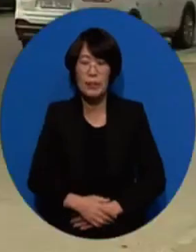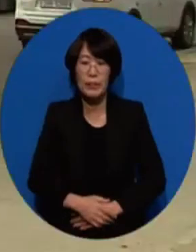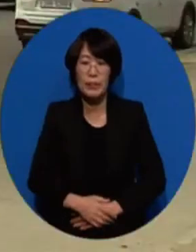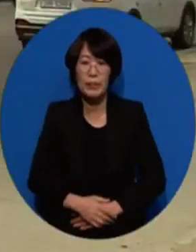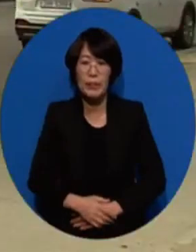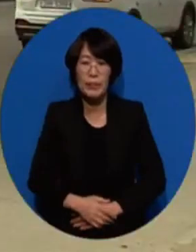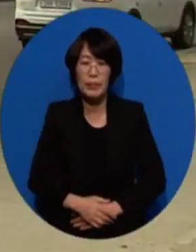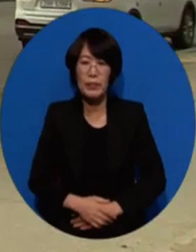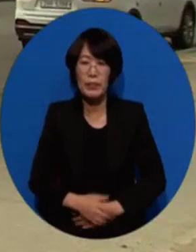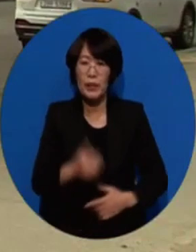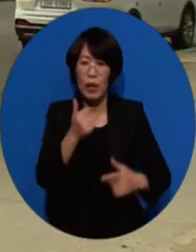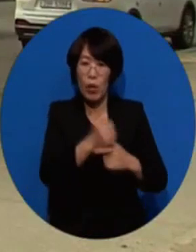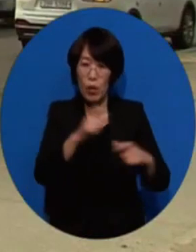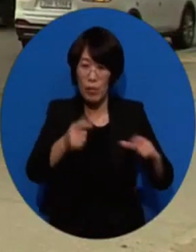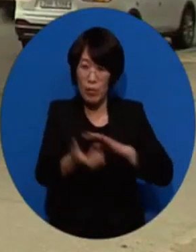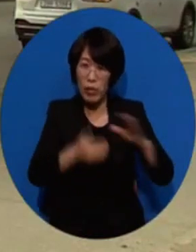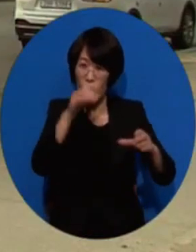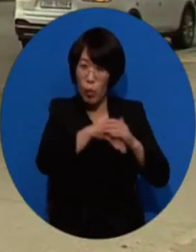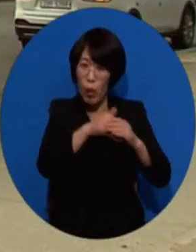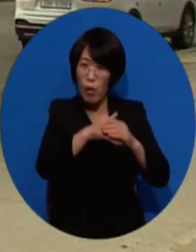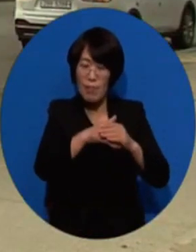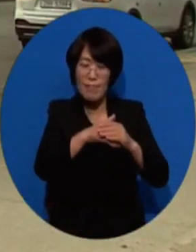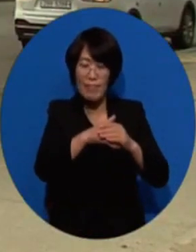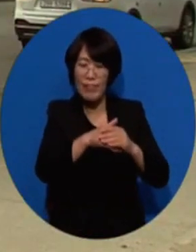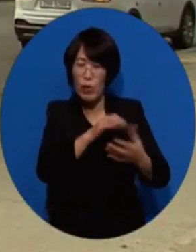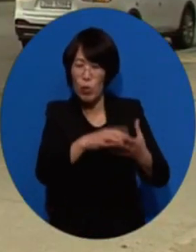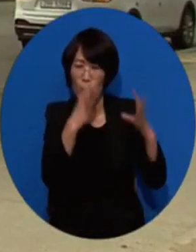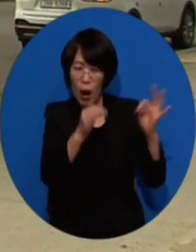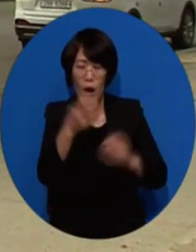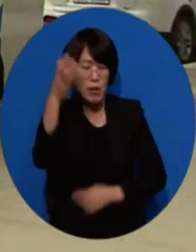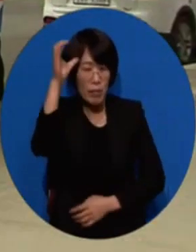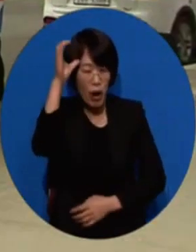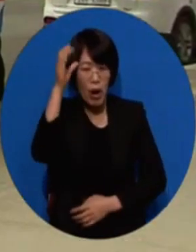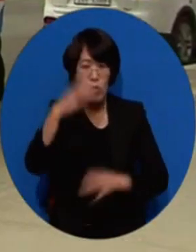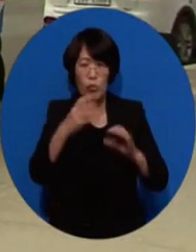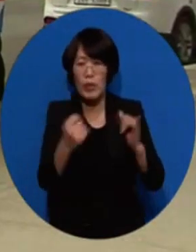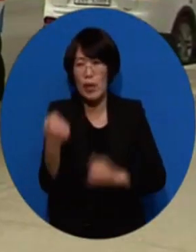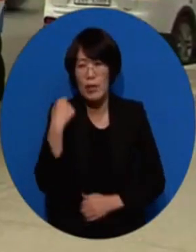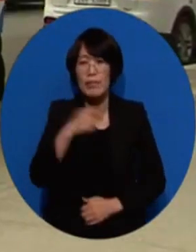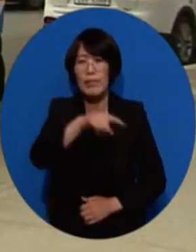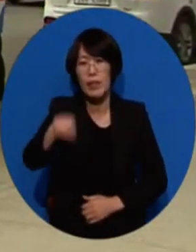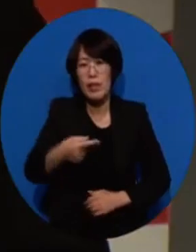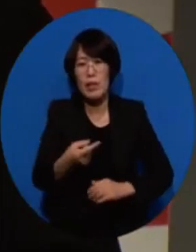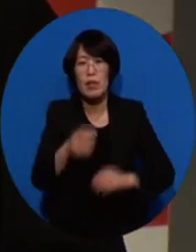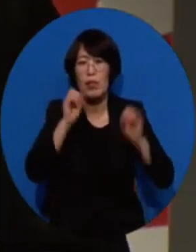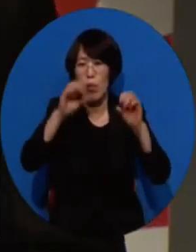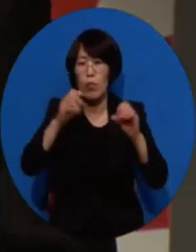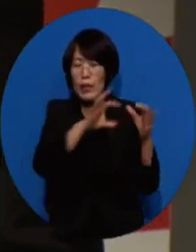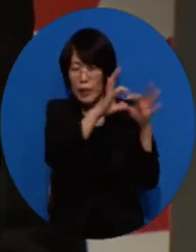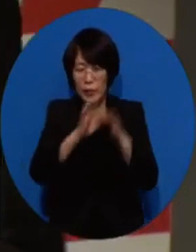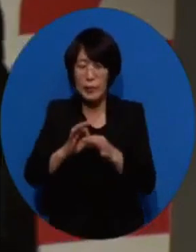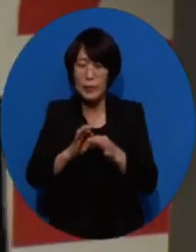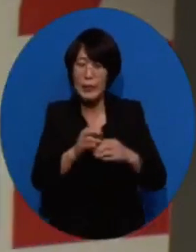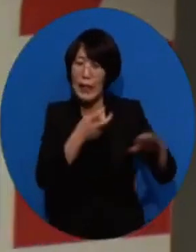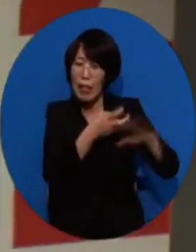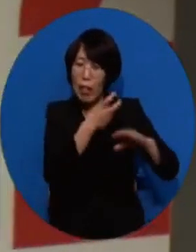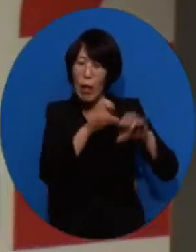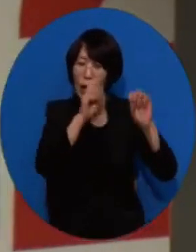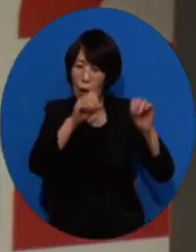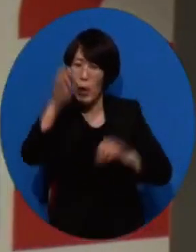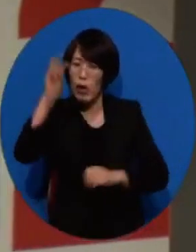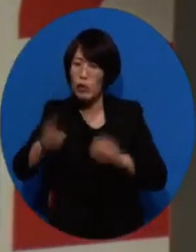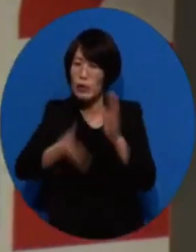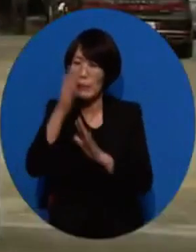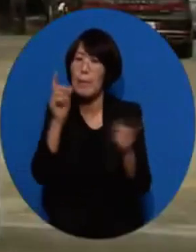없다. 호남 사전투표율로 고무된 국민의힘도 투트랙 유세전을 진행하고 있습니다. 유세 차량을 통해 광주